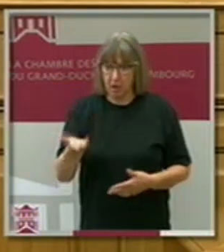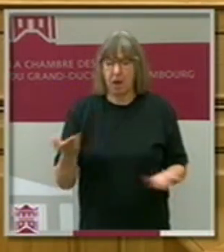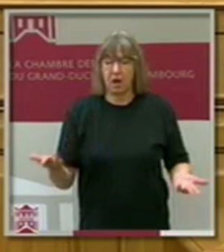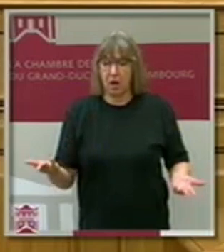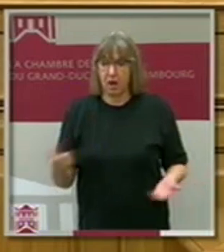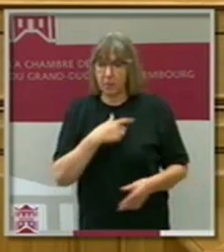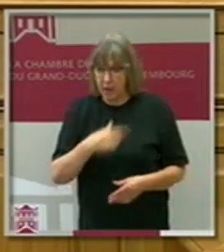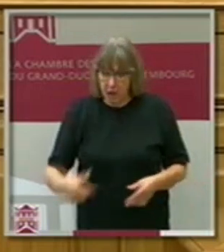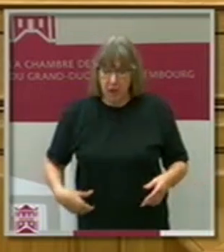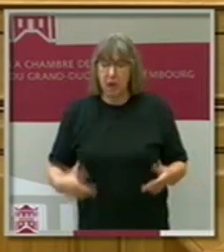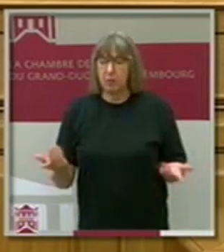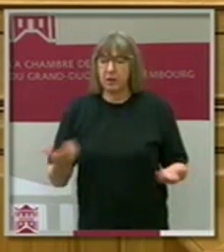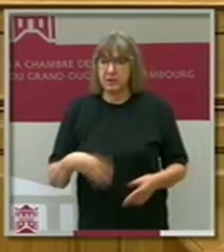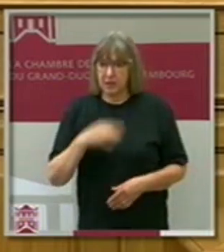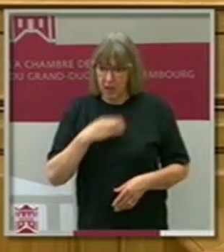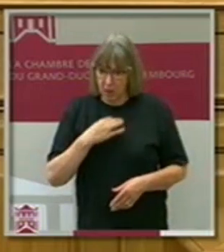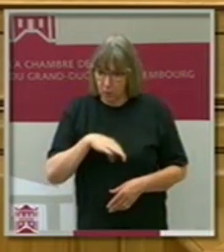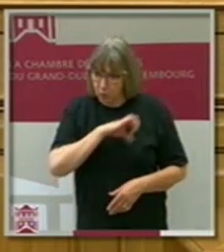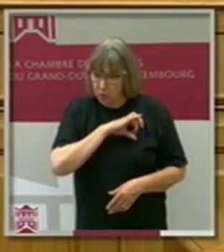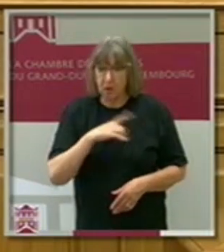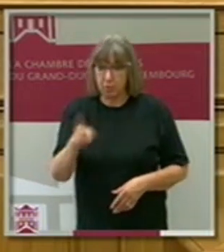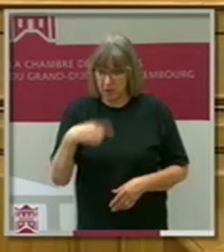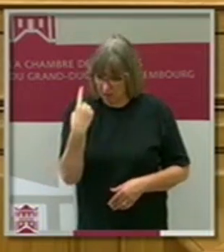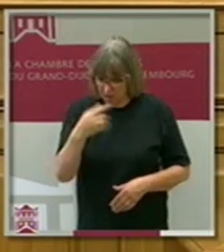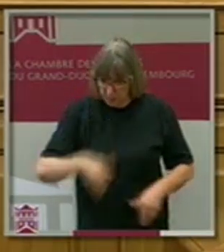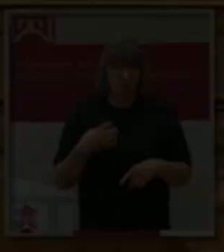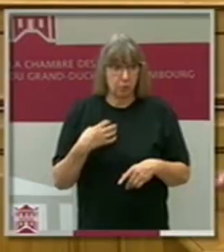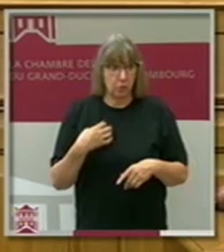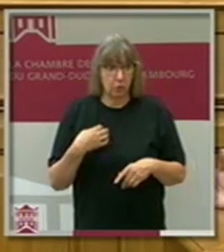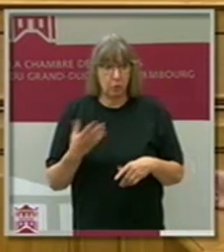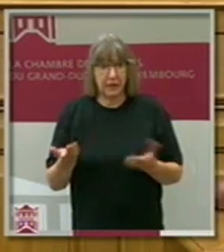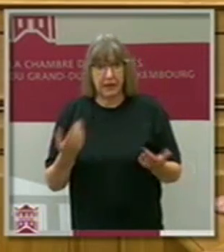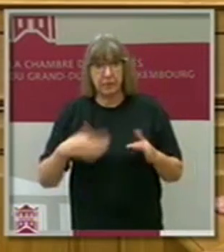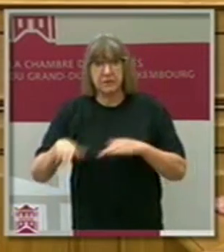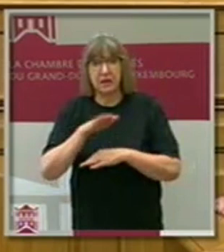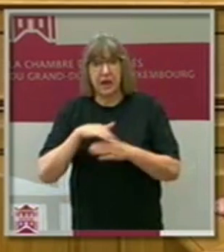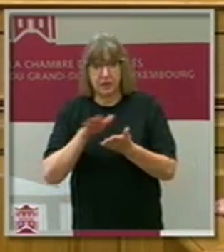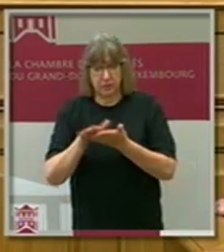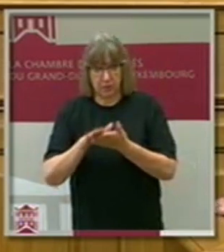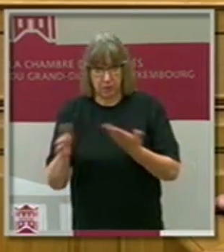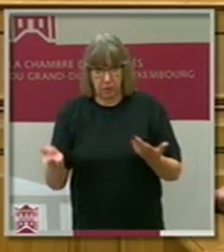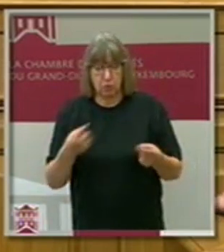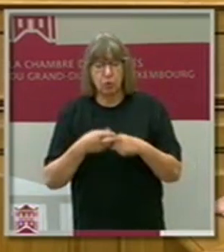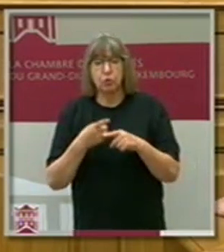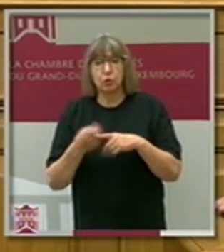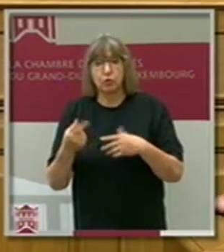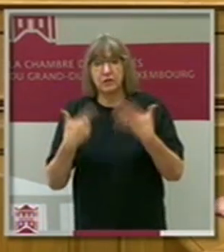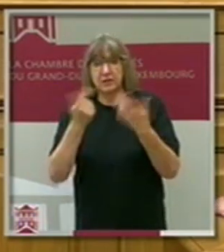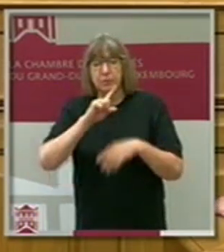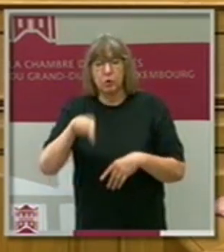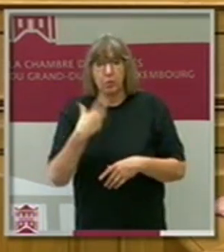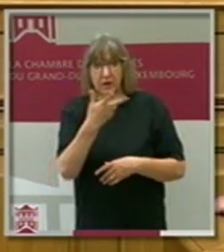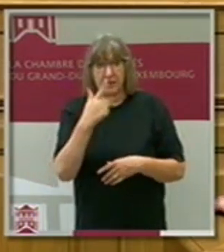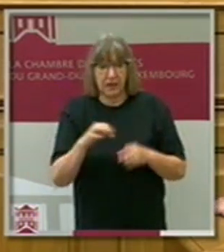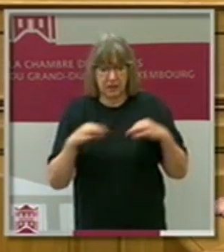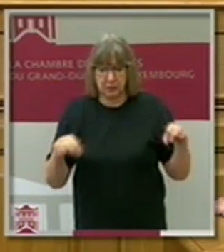mit dicken Autos durchs Land kutschieren. Herr Präsident, 1000 Fussball-Terrainen, die wir Joa